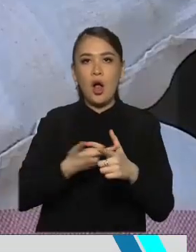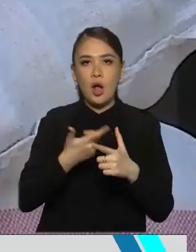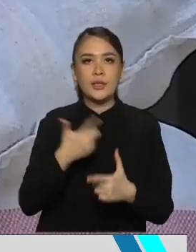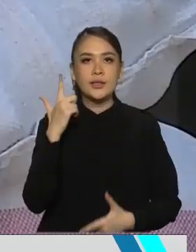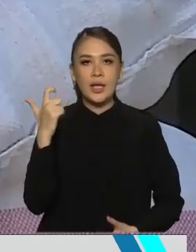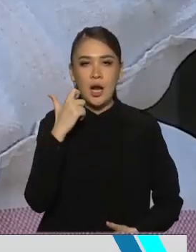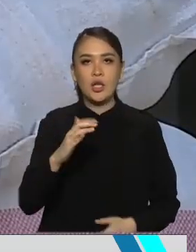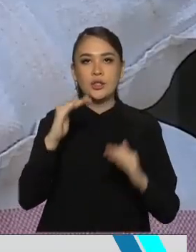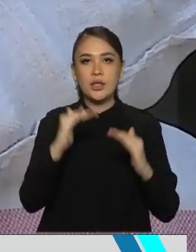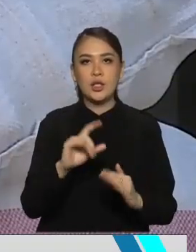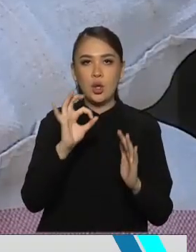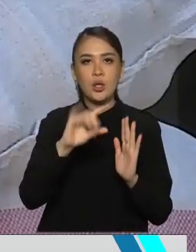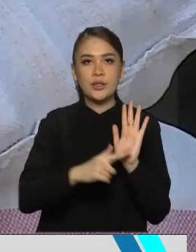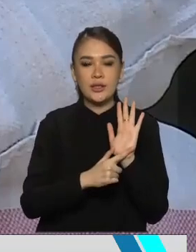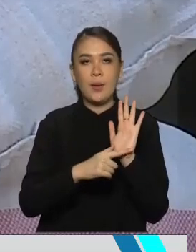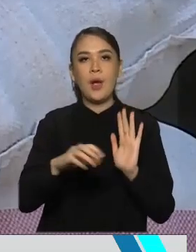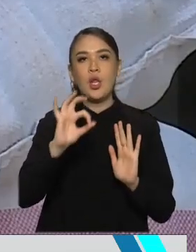снизились на